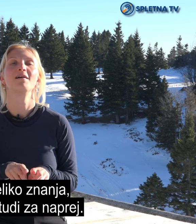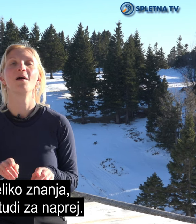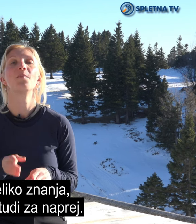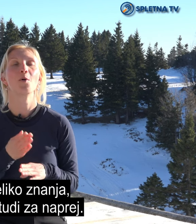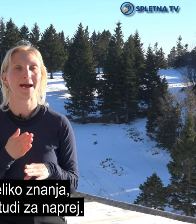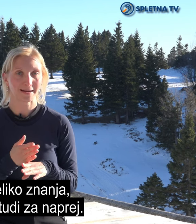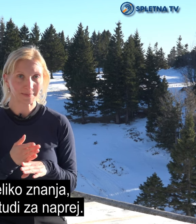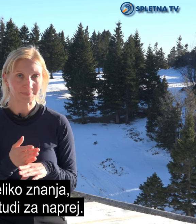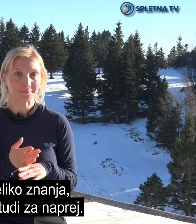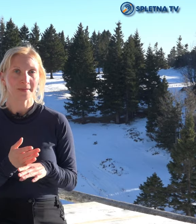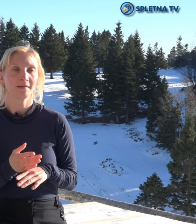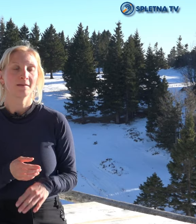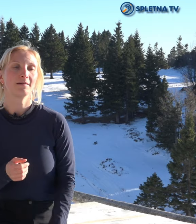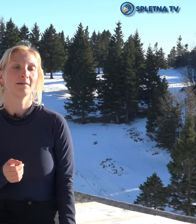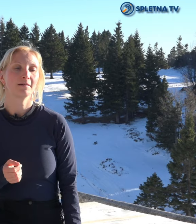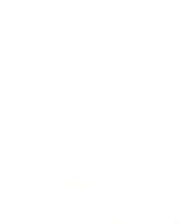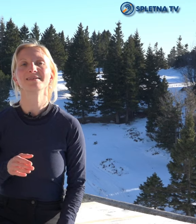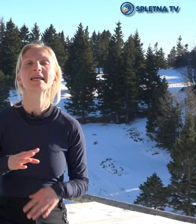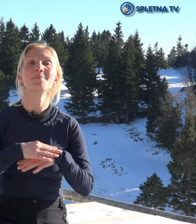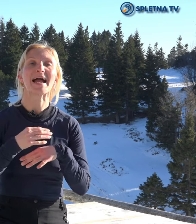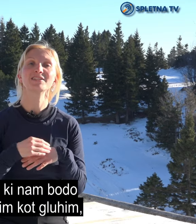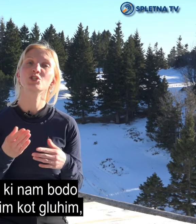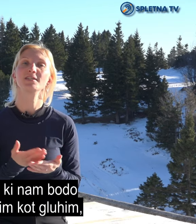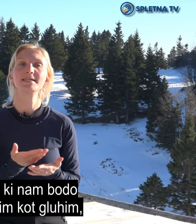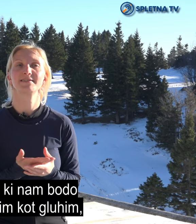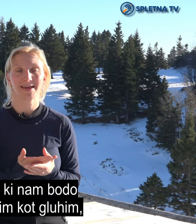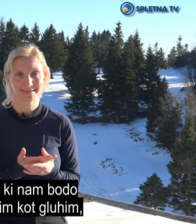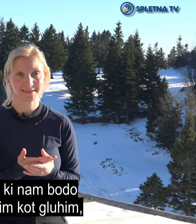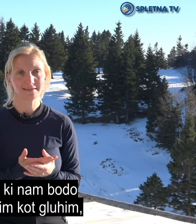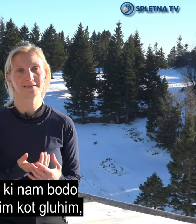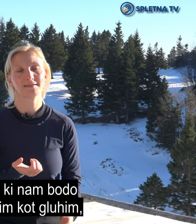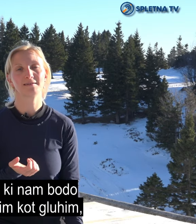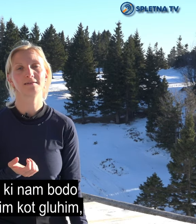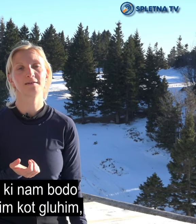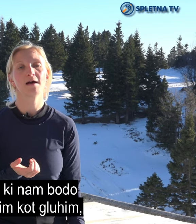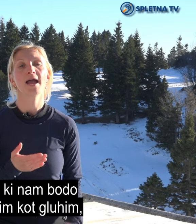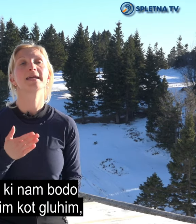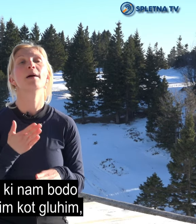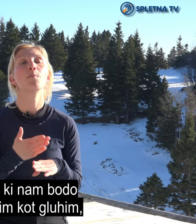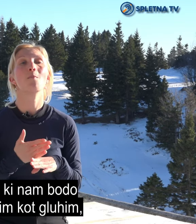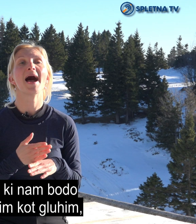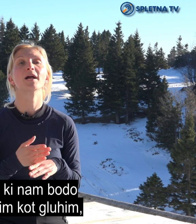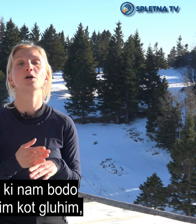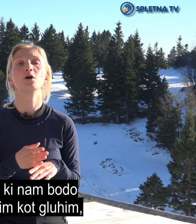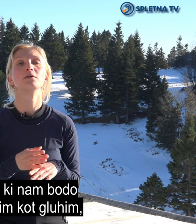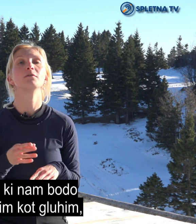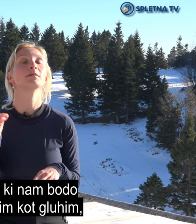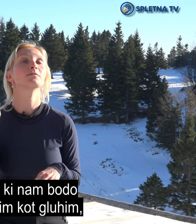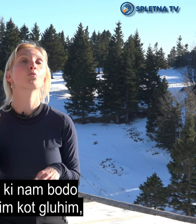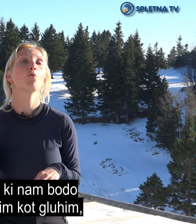tudi pomaga. Neki praktični nasveti, ki nam